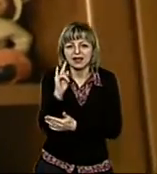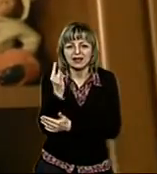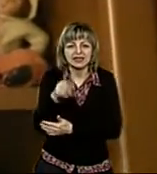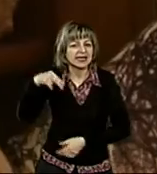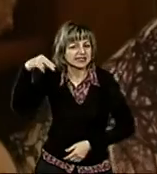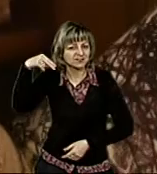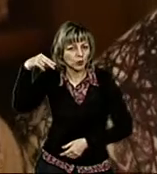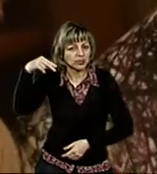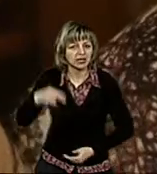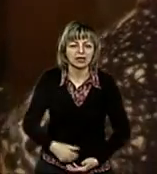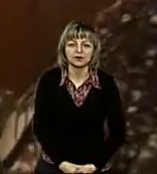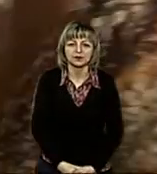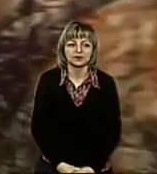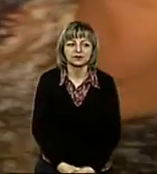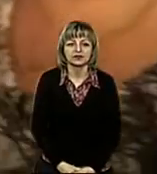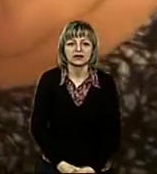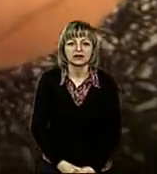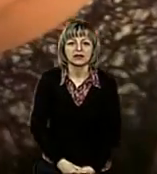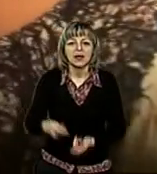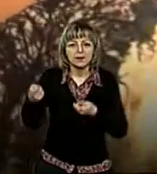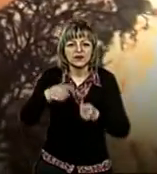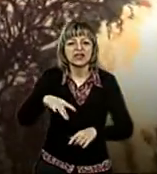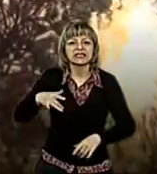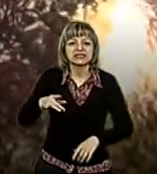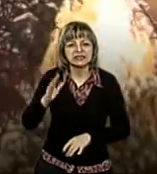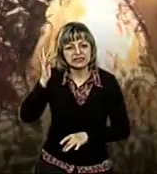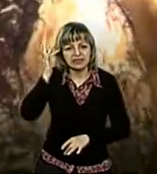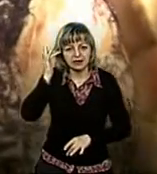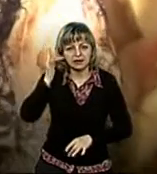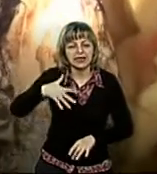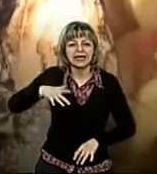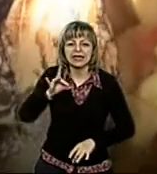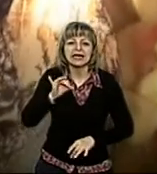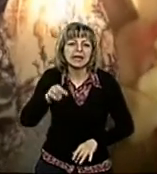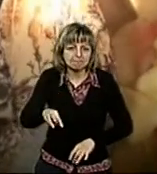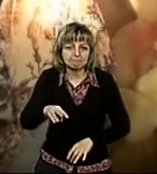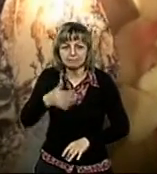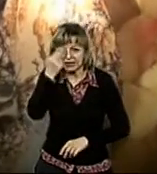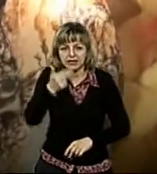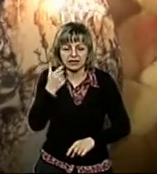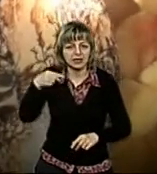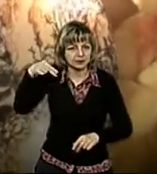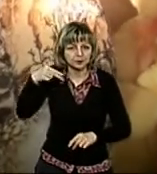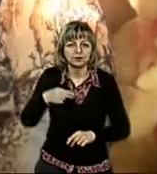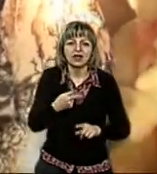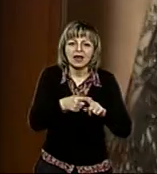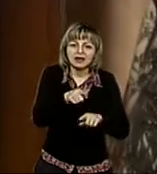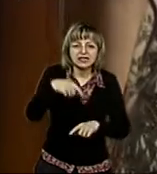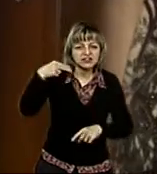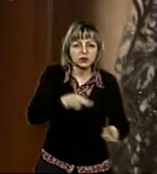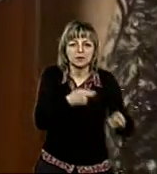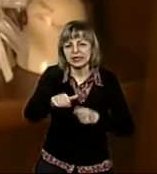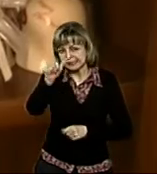дзвоники. З Риму привезений. Ну, багато. У мене Цей дзвоник привезений з